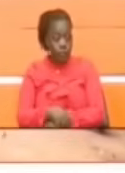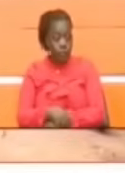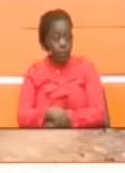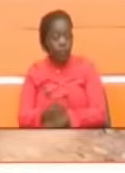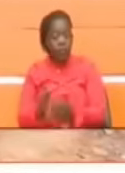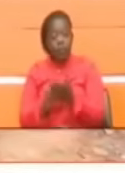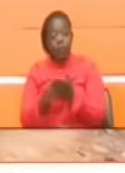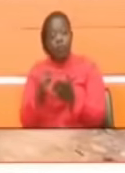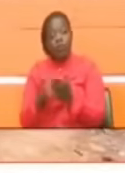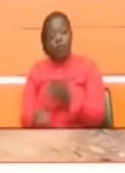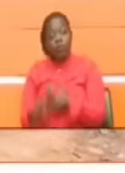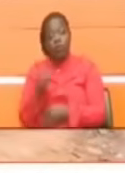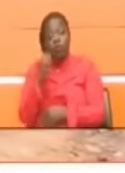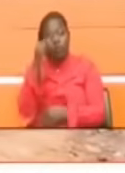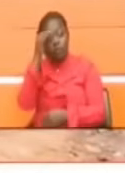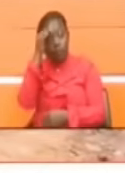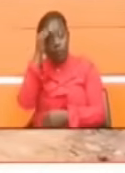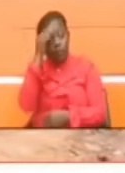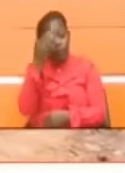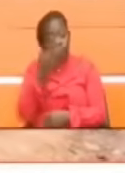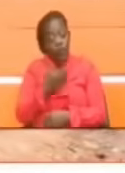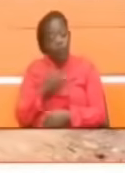akozesa bapoliisi.